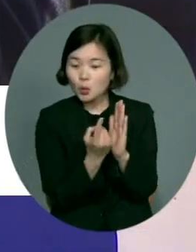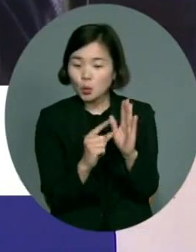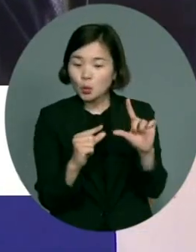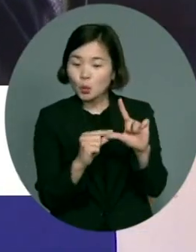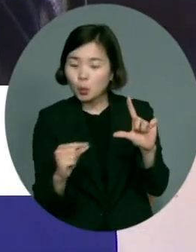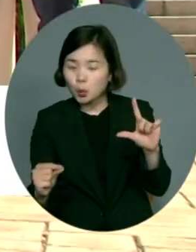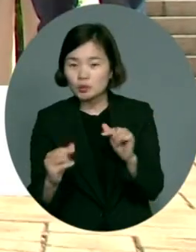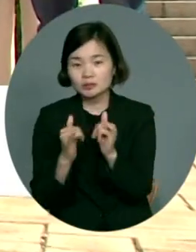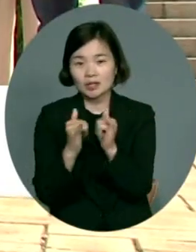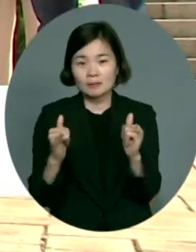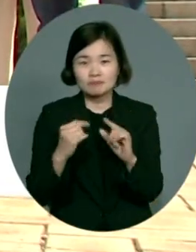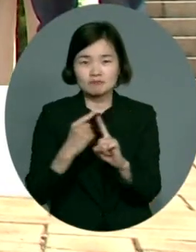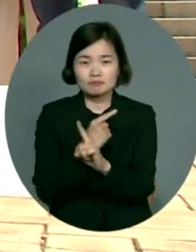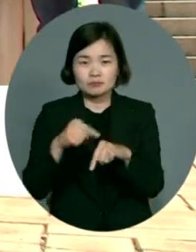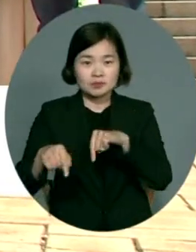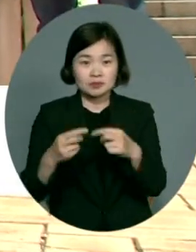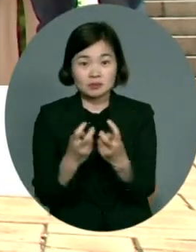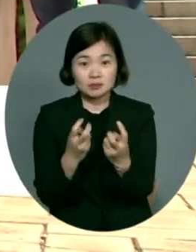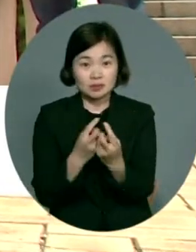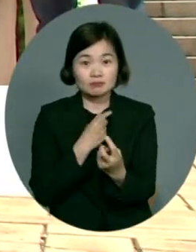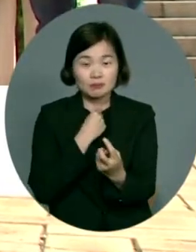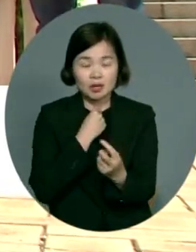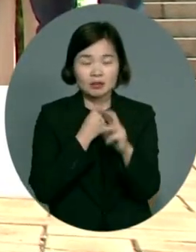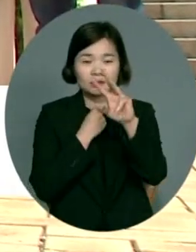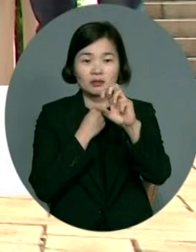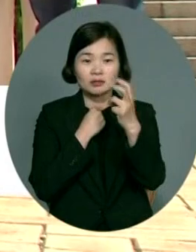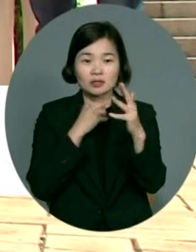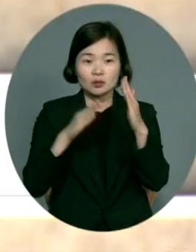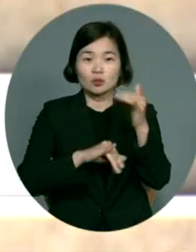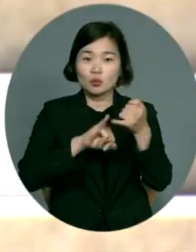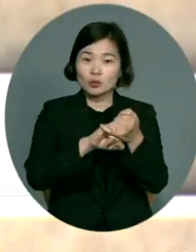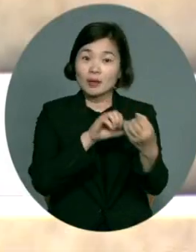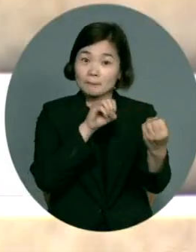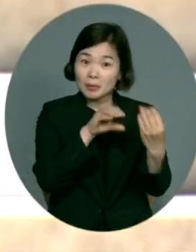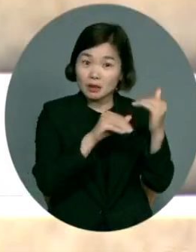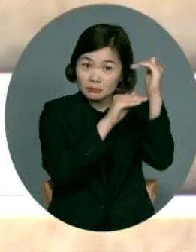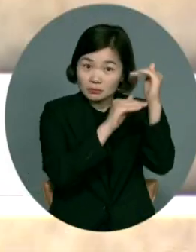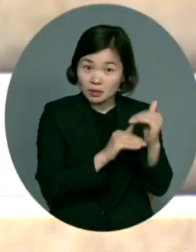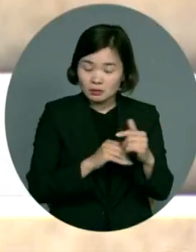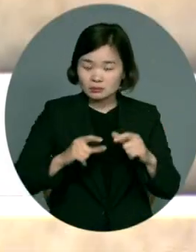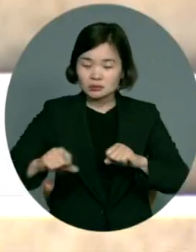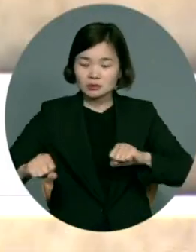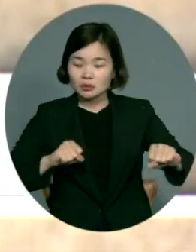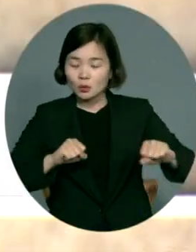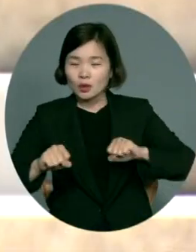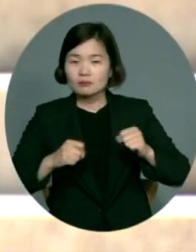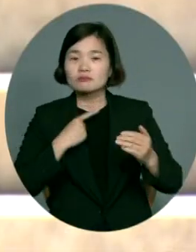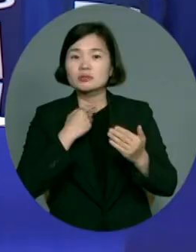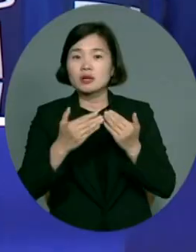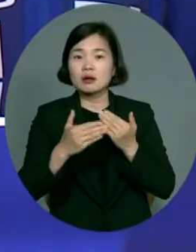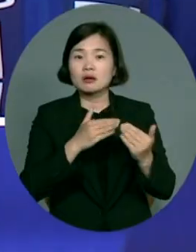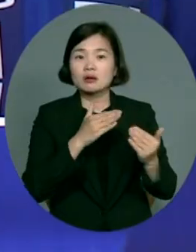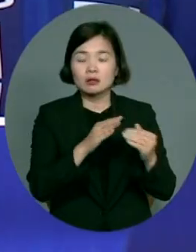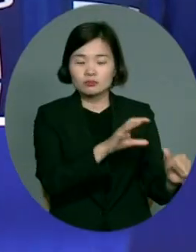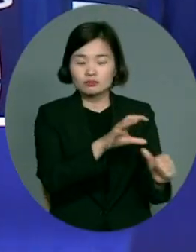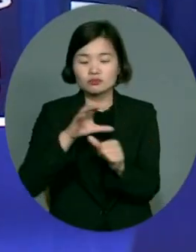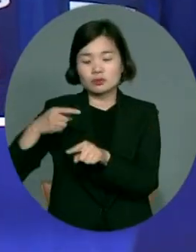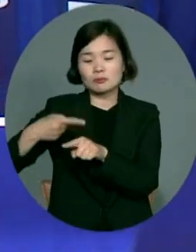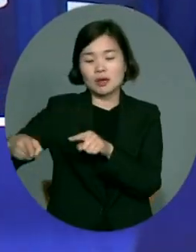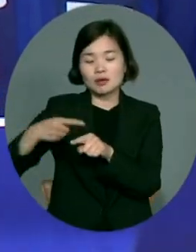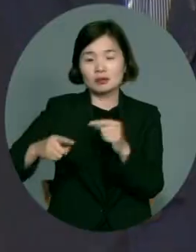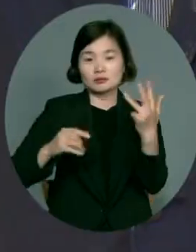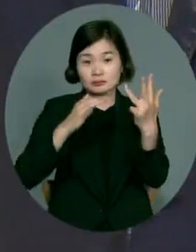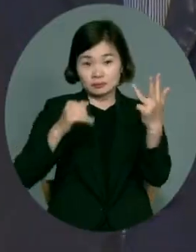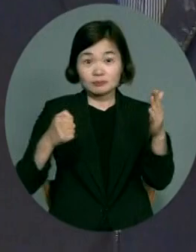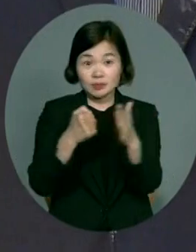위한 정책 의지는 있는지, 35개의 공약에 대한 답변과 지역사회 활동 경력 등을 바탕으로 시민 후보를